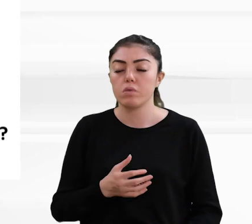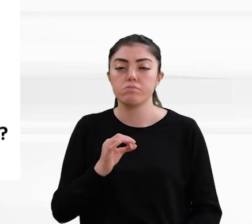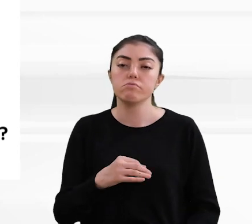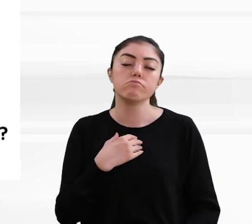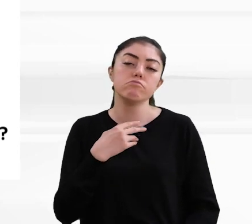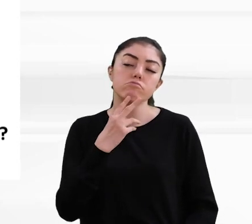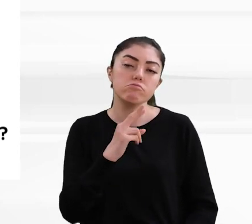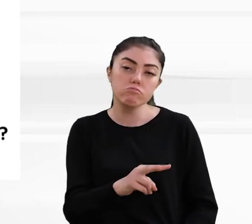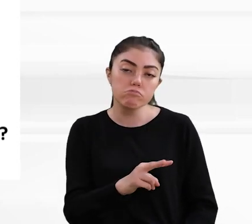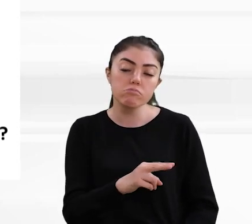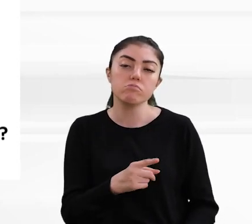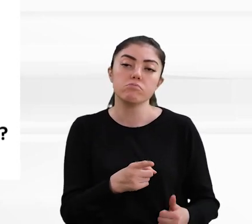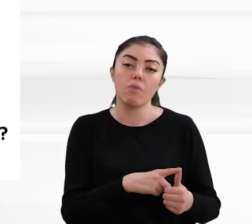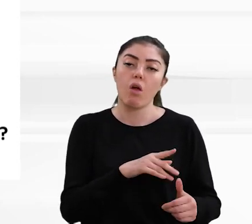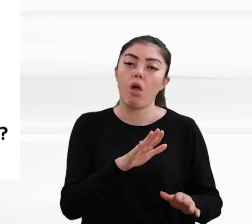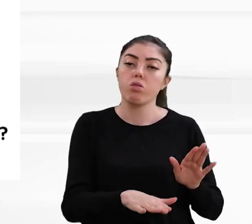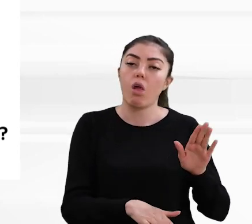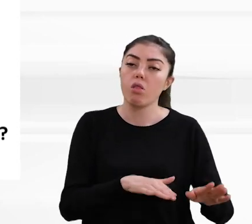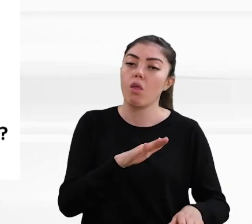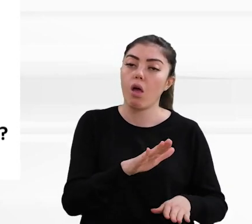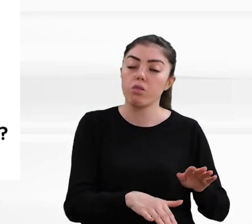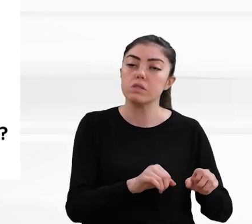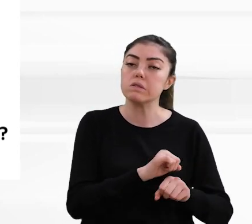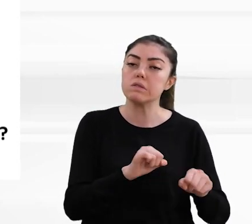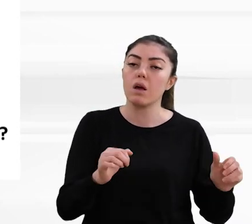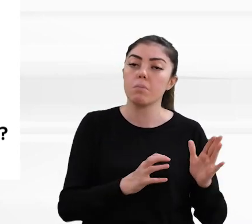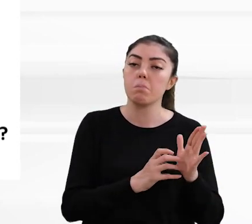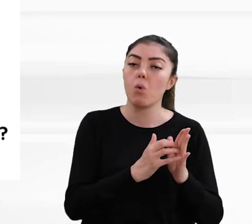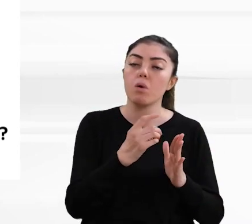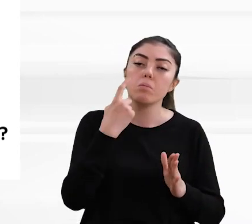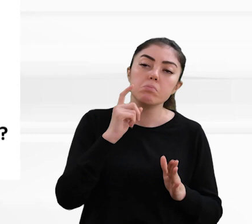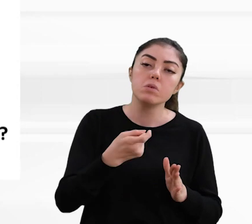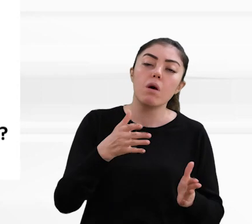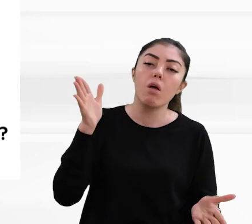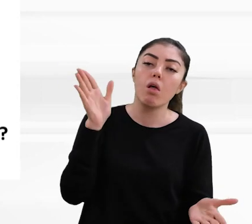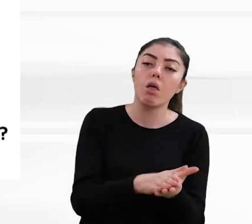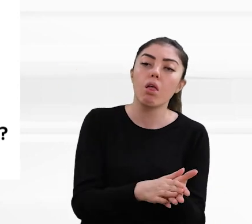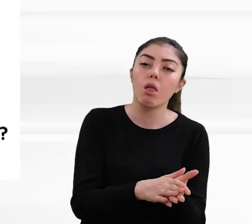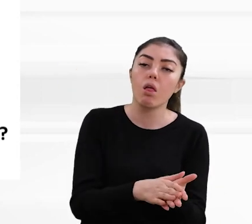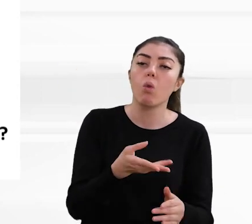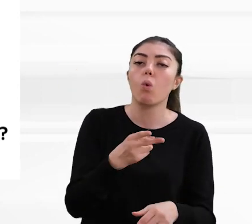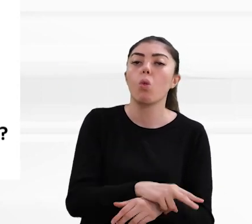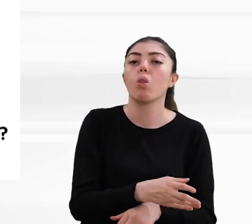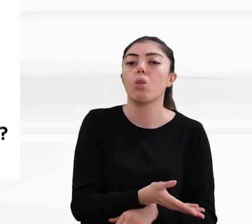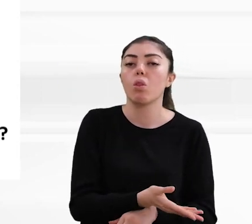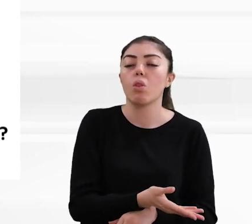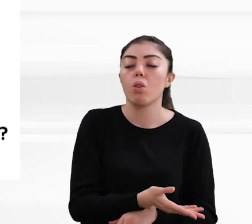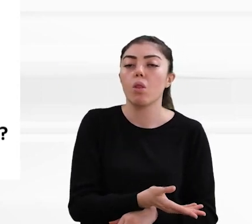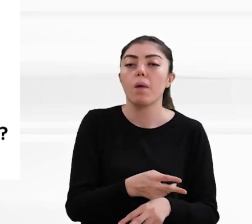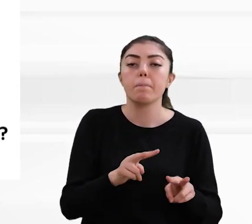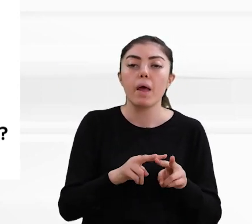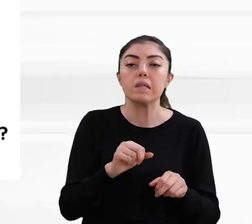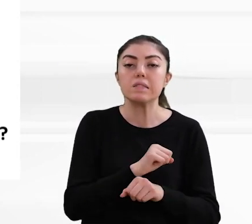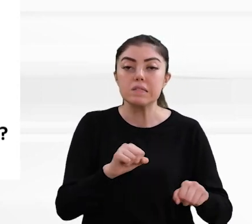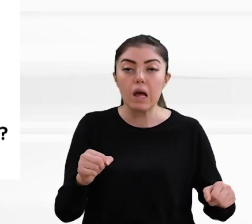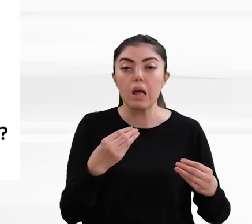baktığımızda bir tarafın ezildiği için zararı var diğer tarafın ne faydası ne zarar yani Mandanın ne faydası ve zararı var